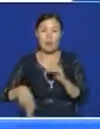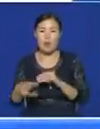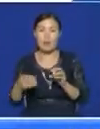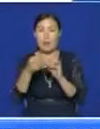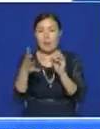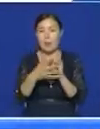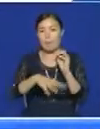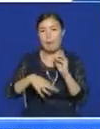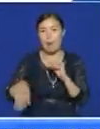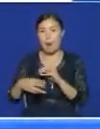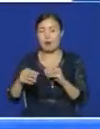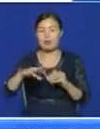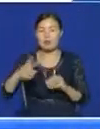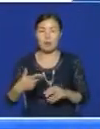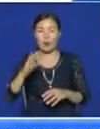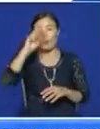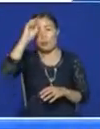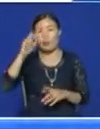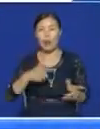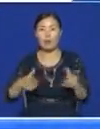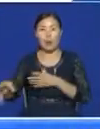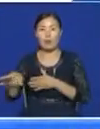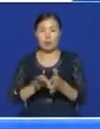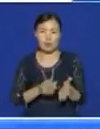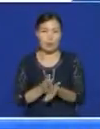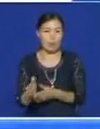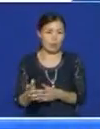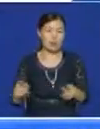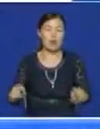из них 15 миллиардов тенге. Государство готово сразу направить на реализацию.